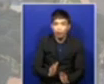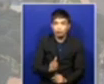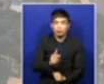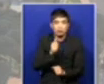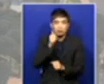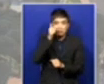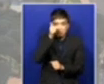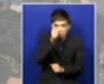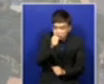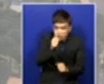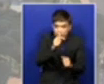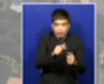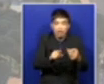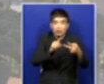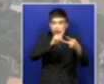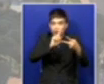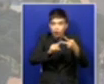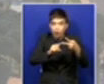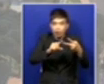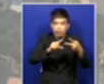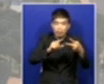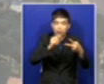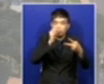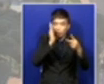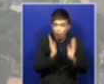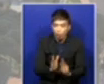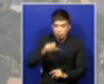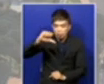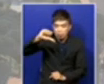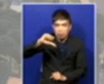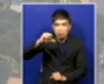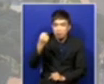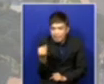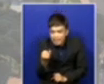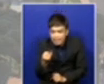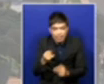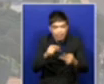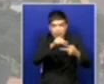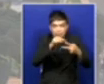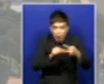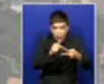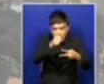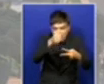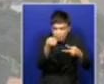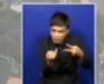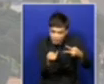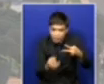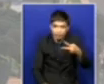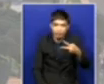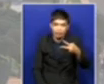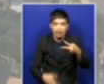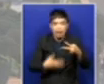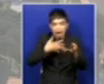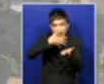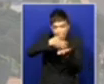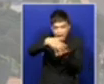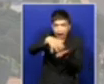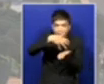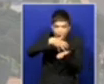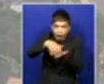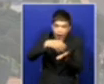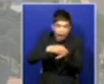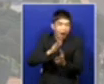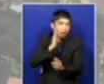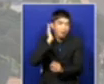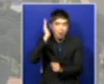ก็คือซีโร่ผมไม่สามารถที่จะไปวิพากษ์วิจารณ์และจะบอกท่านพลเอกประยุทธ์ในฐานะหัวหน้ารัฐบาลที่มีคณะรัฐมนต